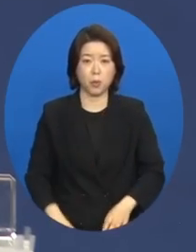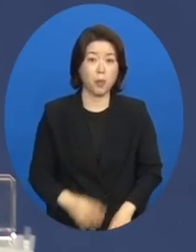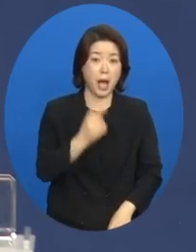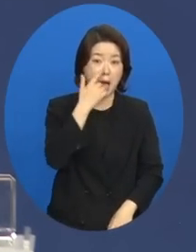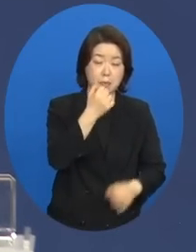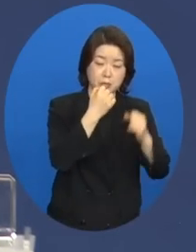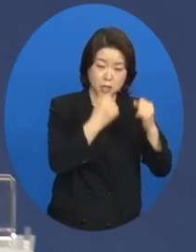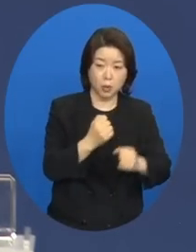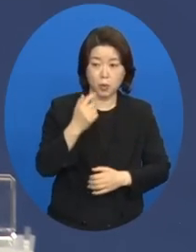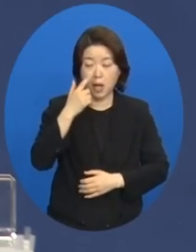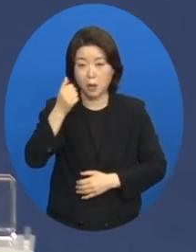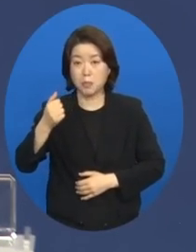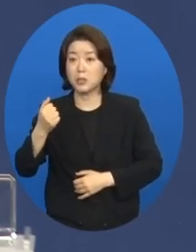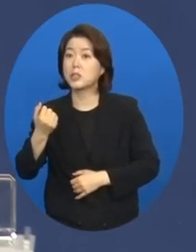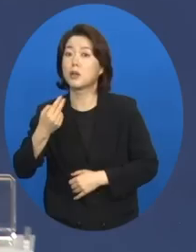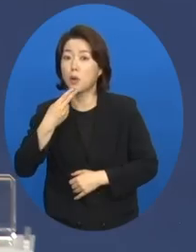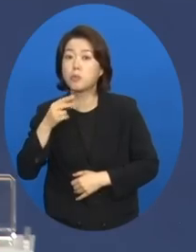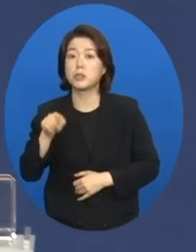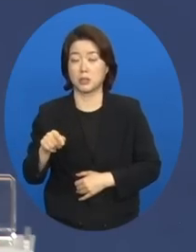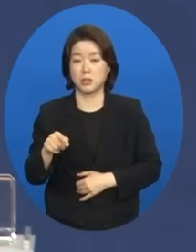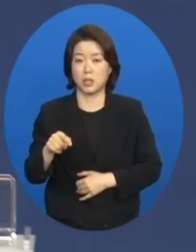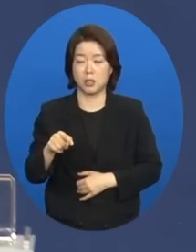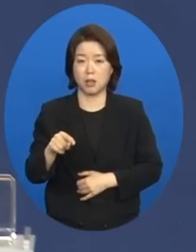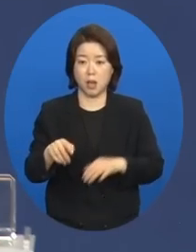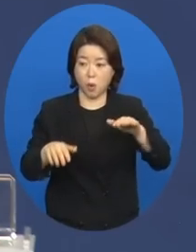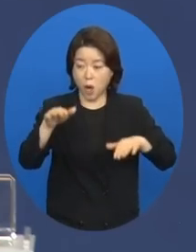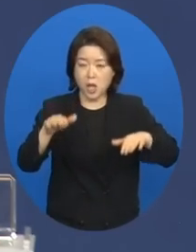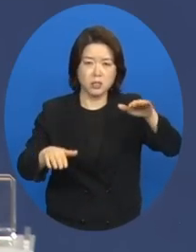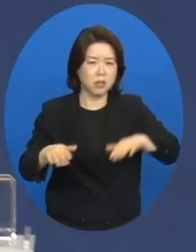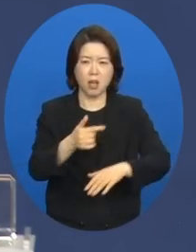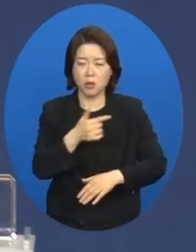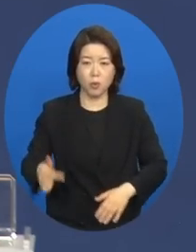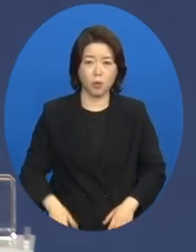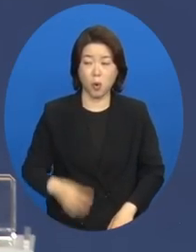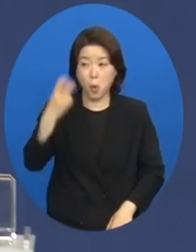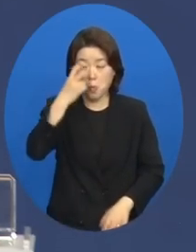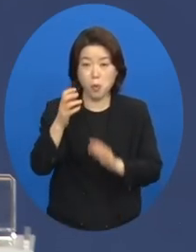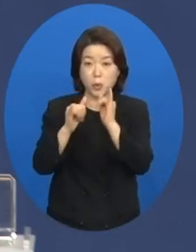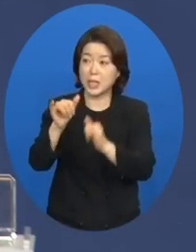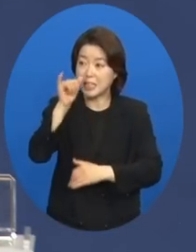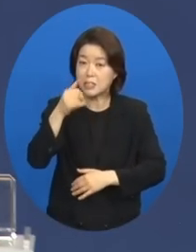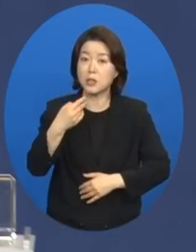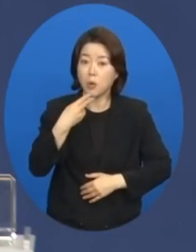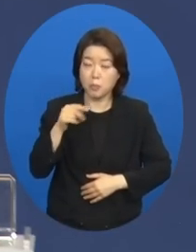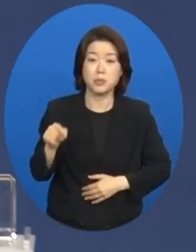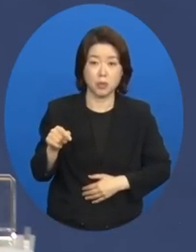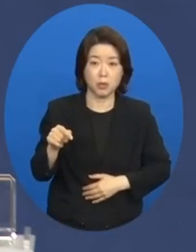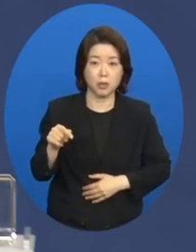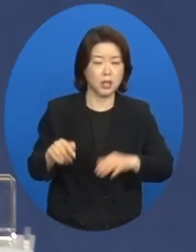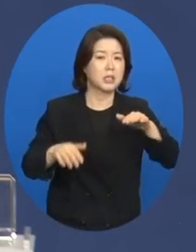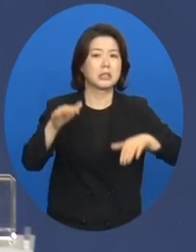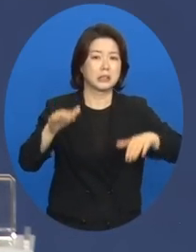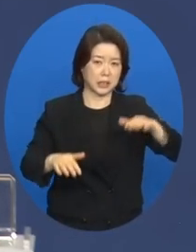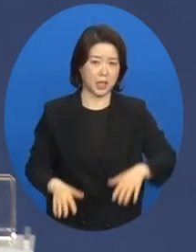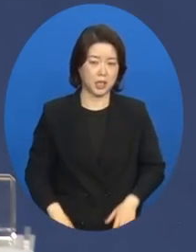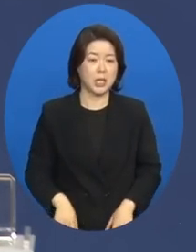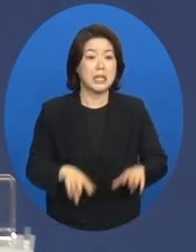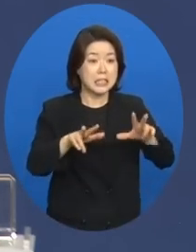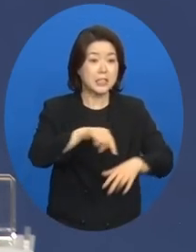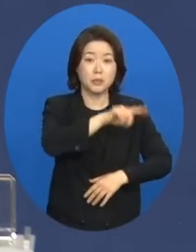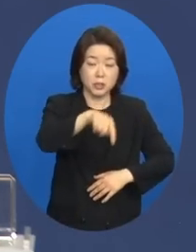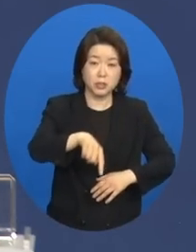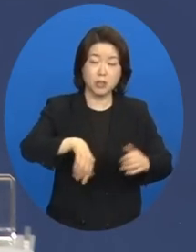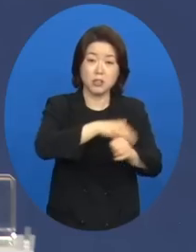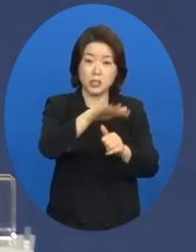때하고 없을 때하고 보호자가 있다는 말하고 없다는 말. 죄송하지만 그런 상황에 배경을 가지고 계신